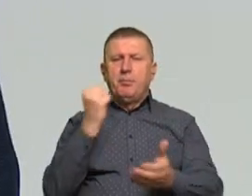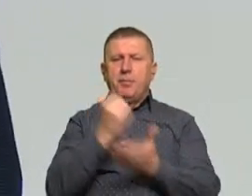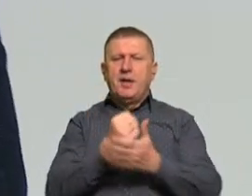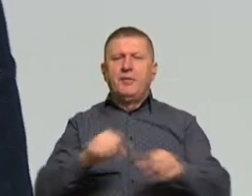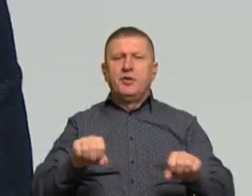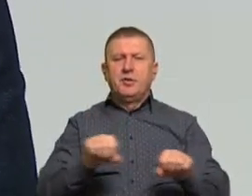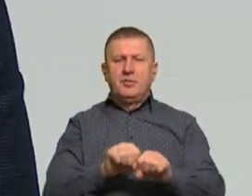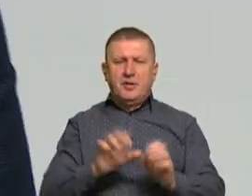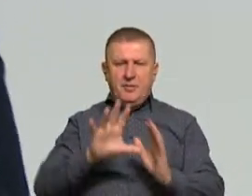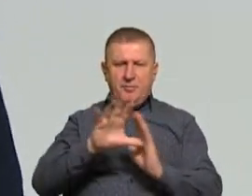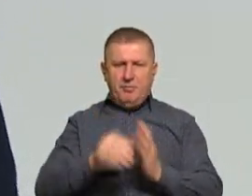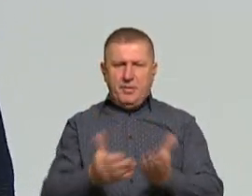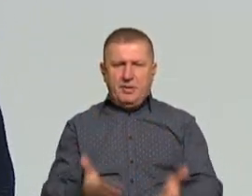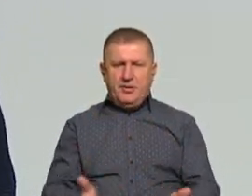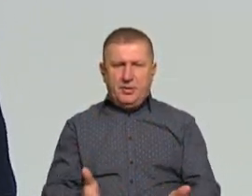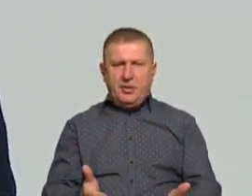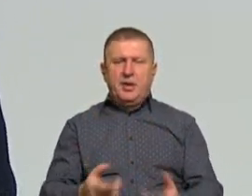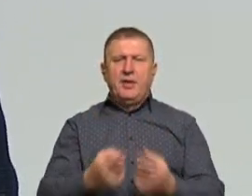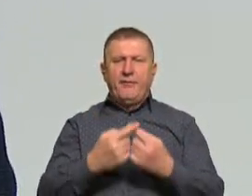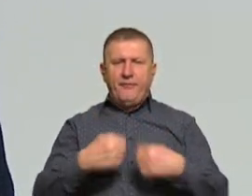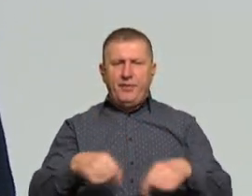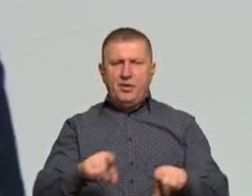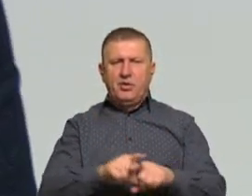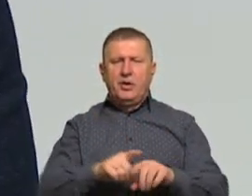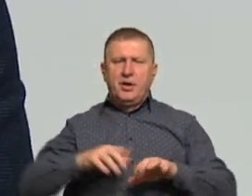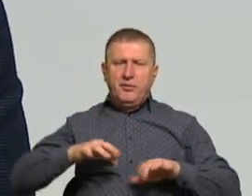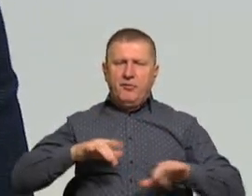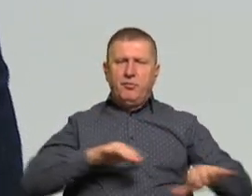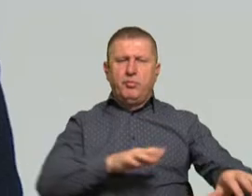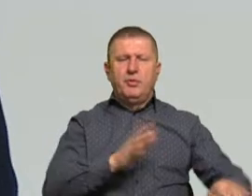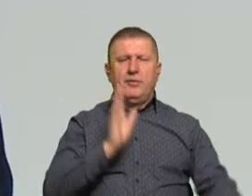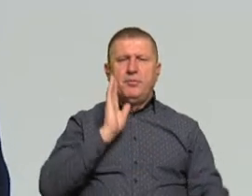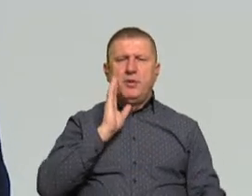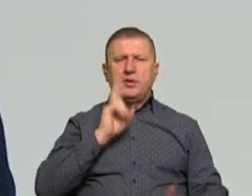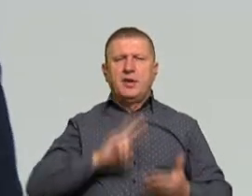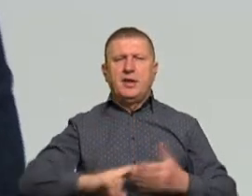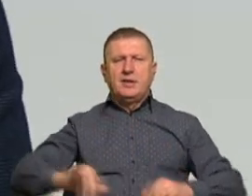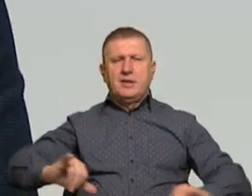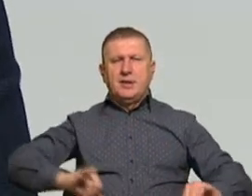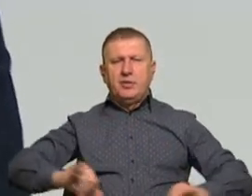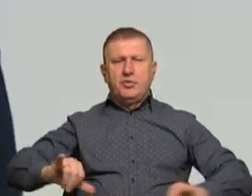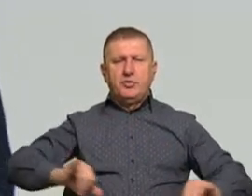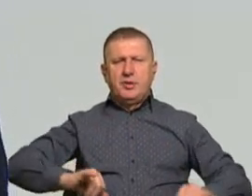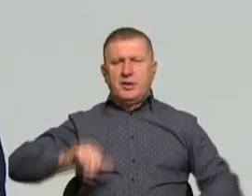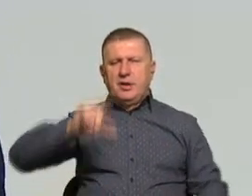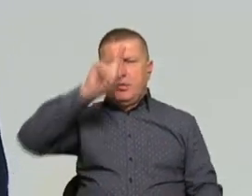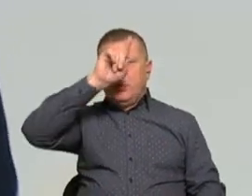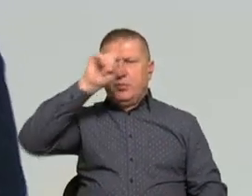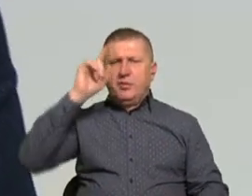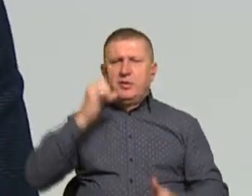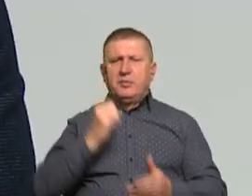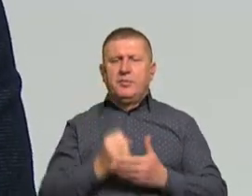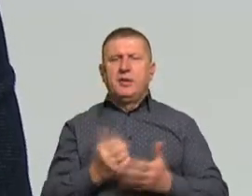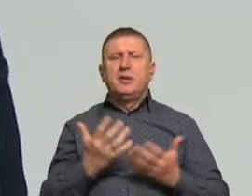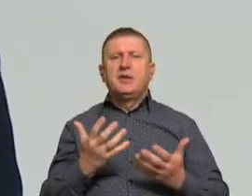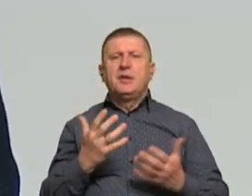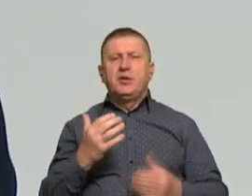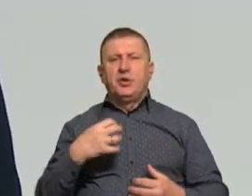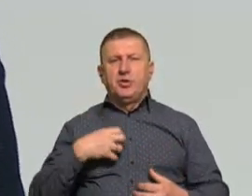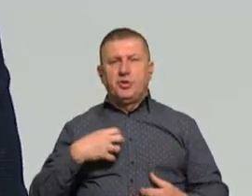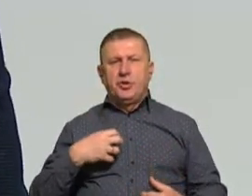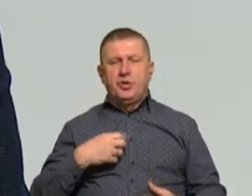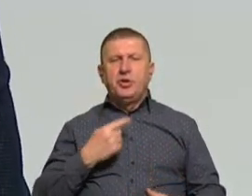w mieście, w którym mieszkańcy mają realny wpływ na zarządzanie sprawami publicznymi, jeśli chcecie żyć w mieście, w którym